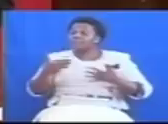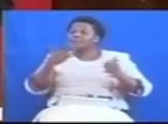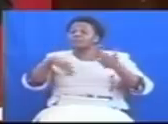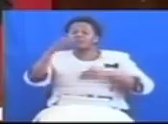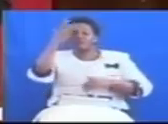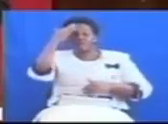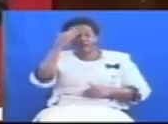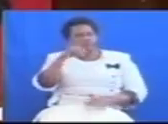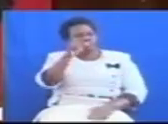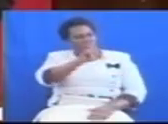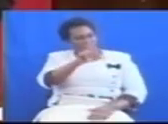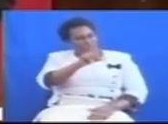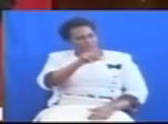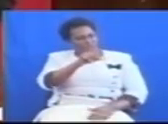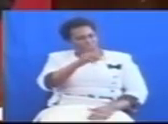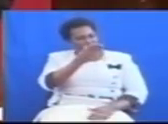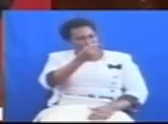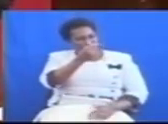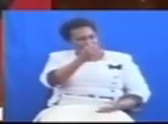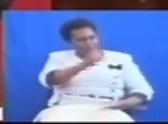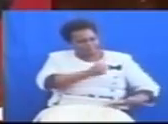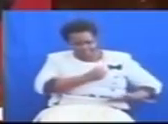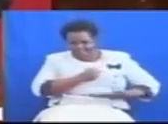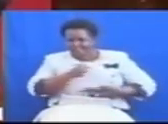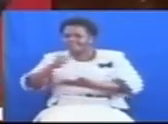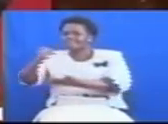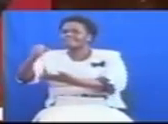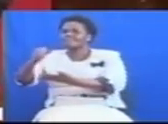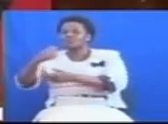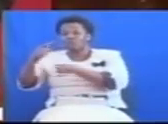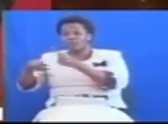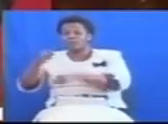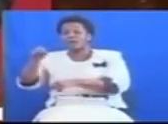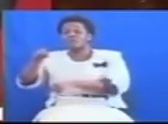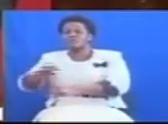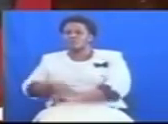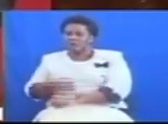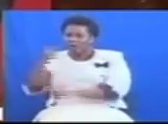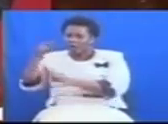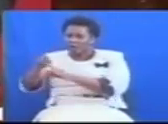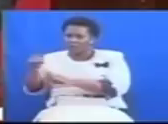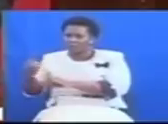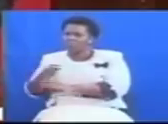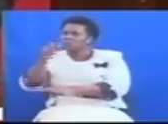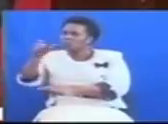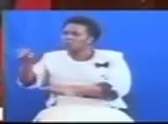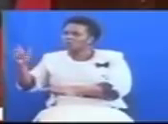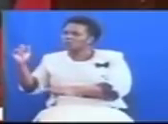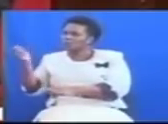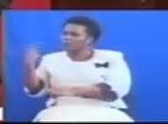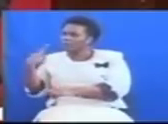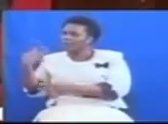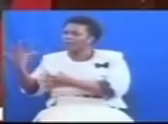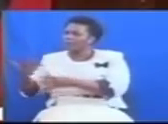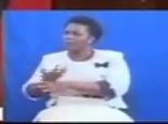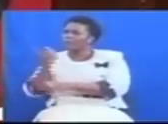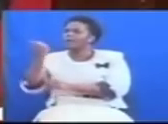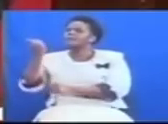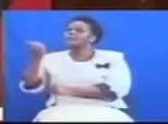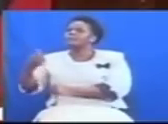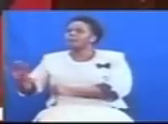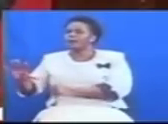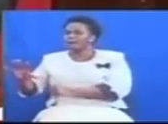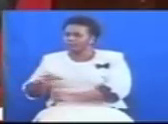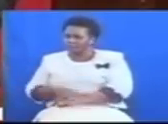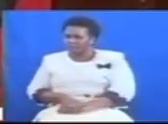lini fedha itapelekwa katika ile project ili ile project ifanyike ili tuondoe tatizo la maji